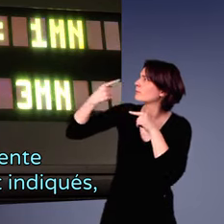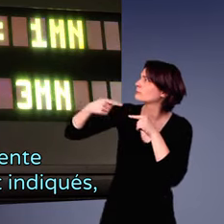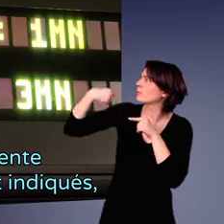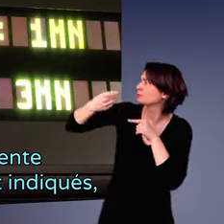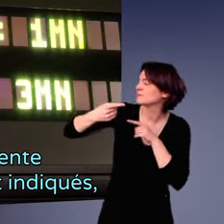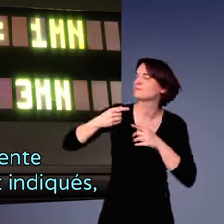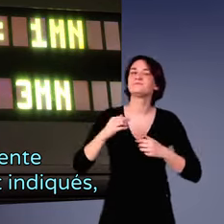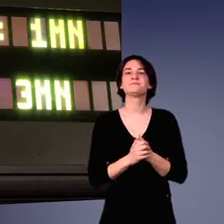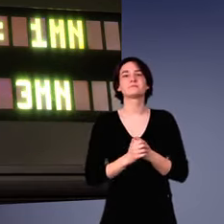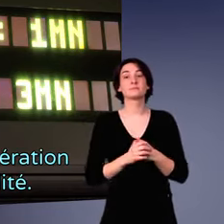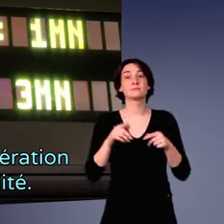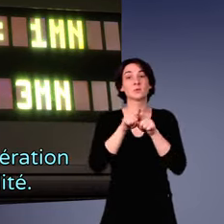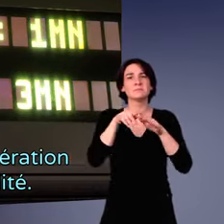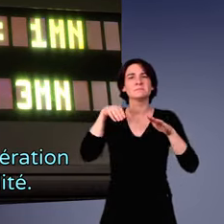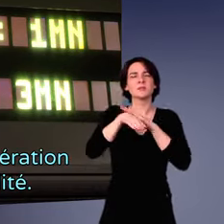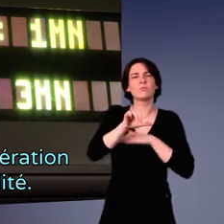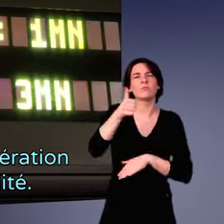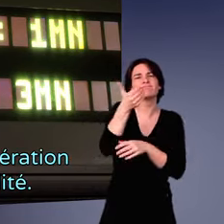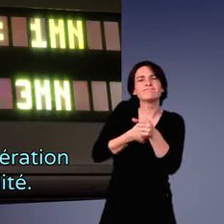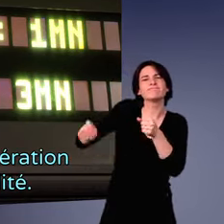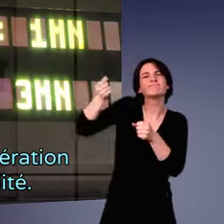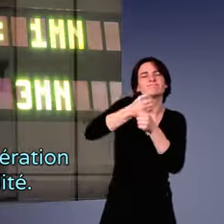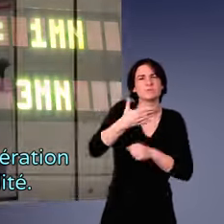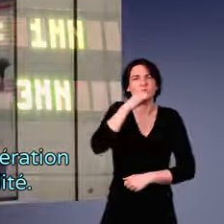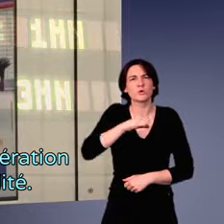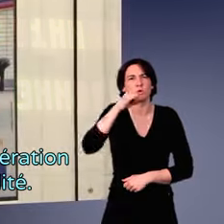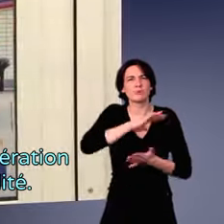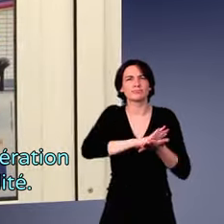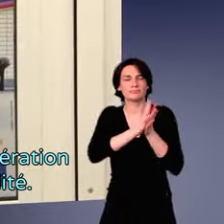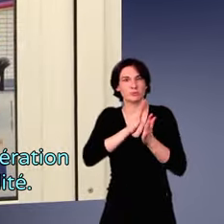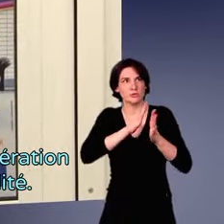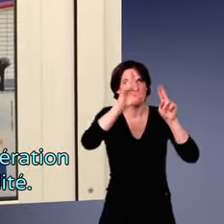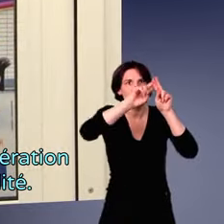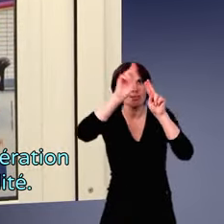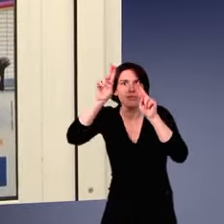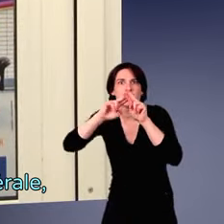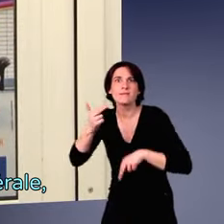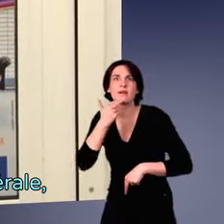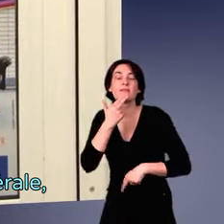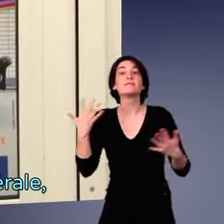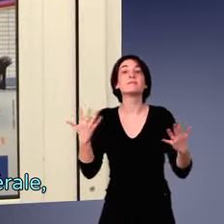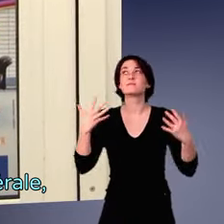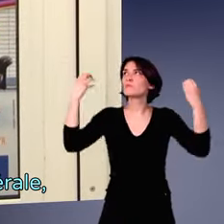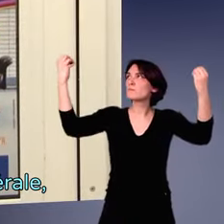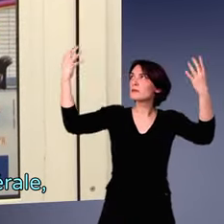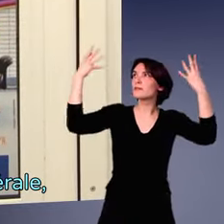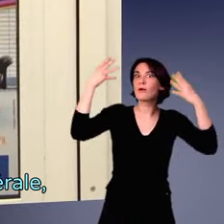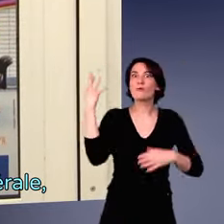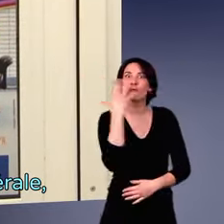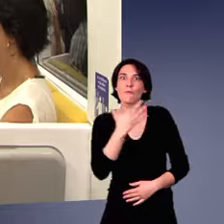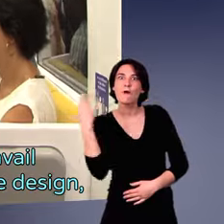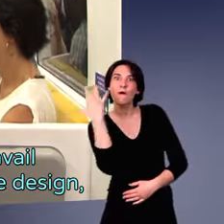rames sont indiqué et les rames de première génération ont subi un lifting de qualité en plus de l'ambiance